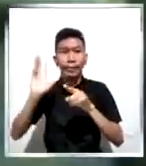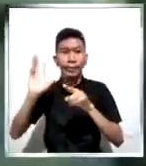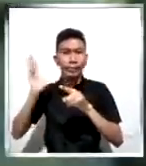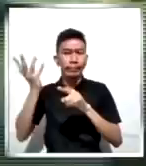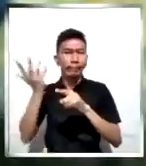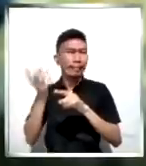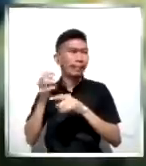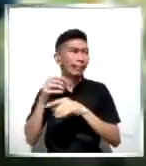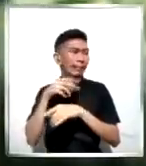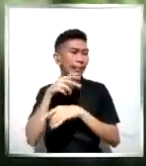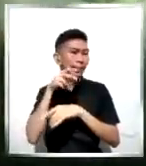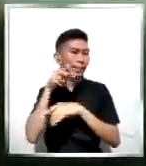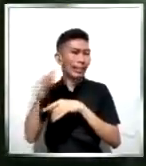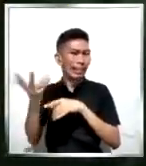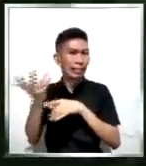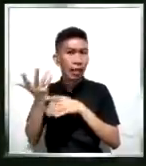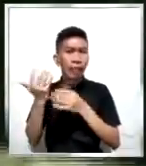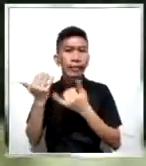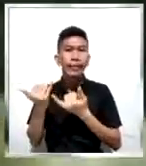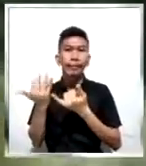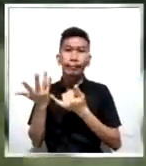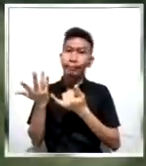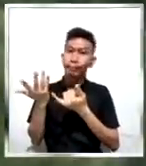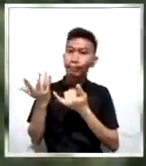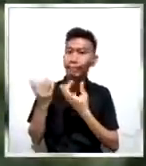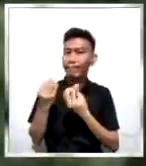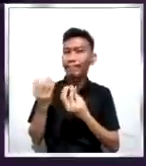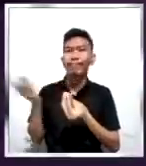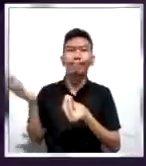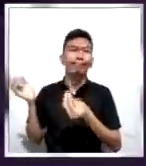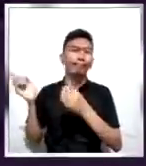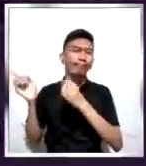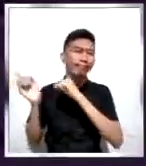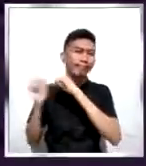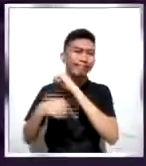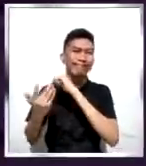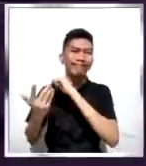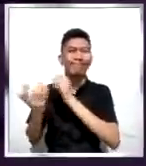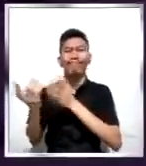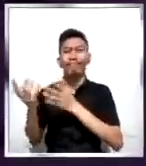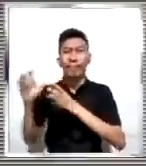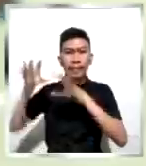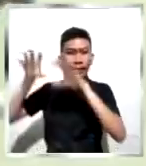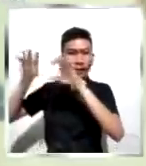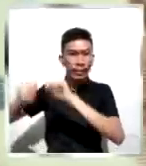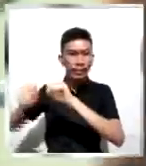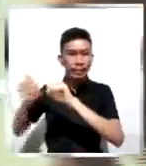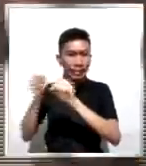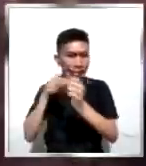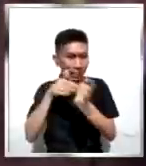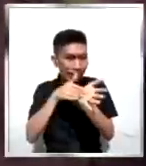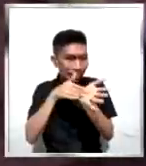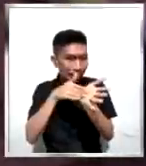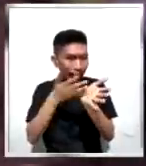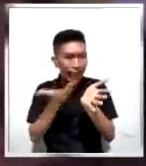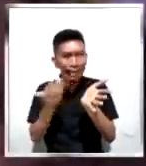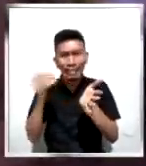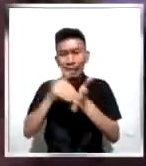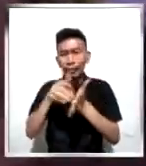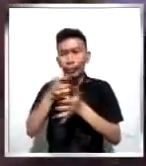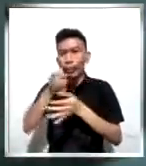ng mga ganyang gawain. Ngayon, may parusa na para sa mga mahuhuling, pasintabi po ulit, dumudura,